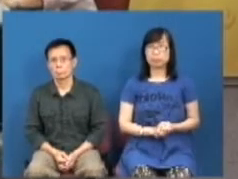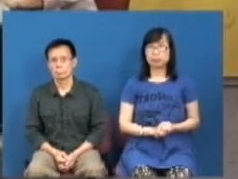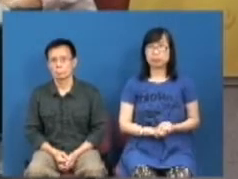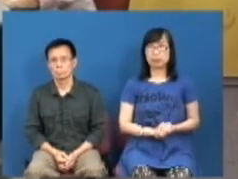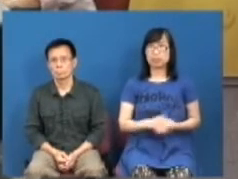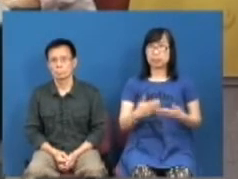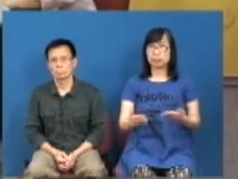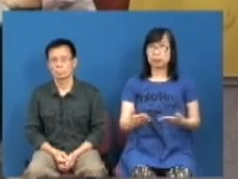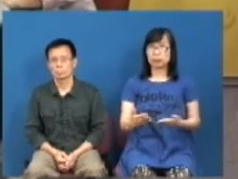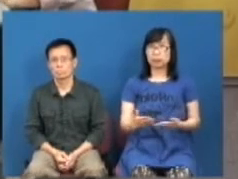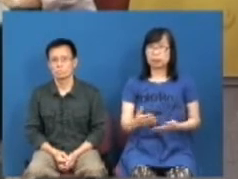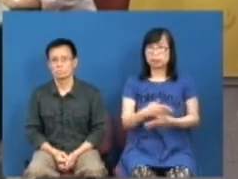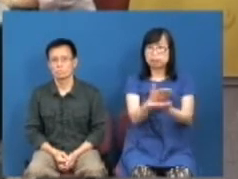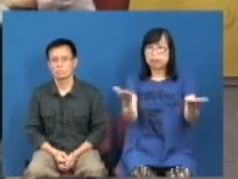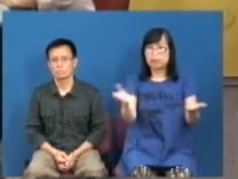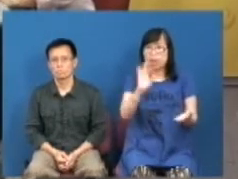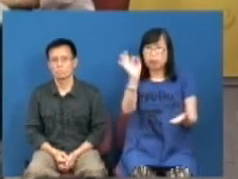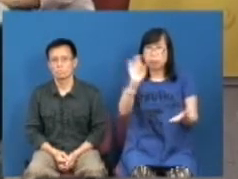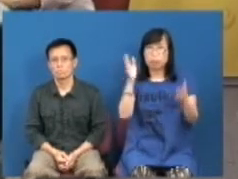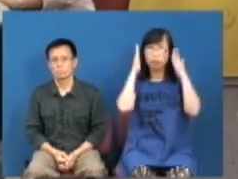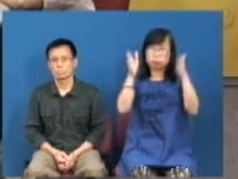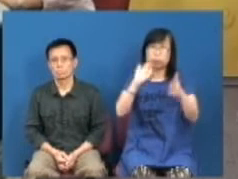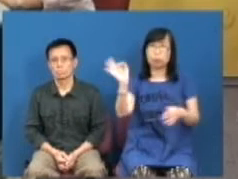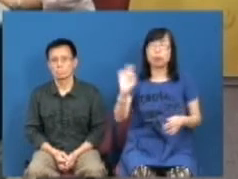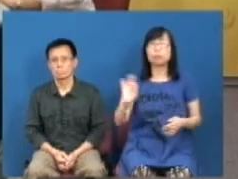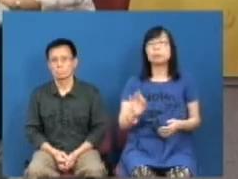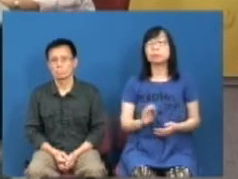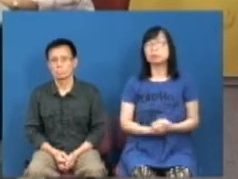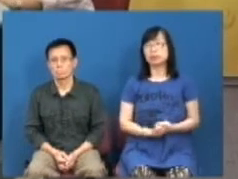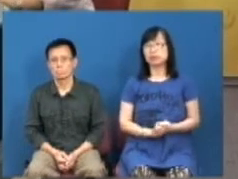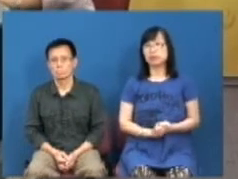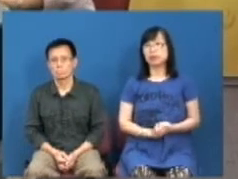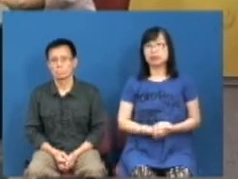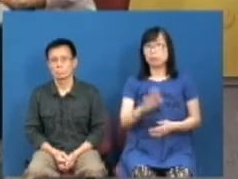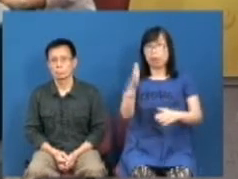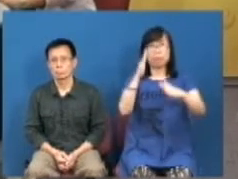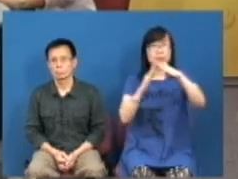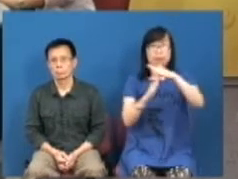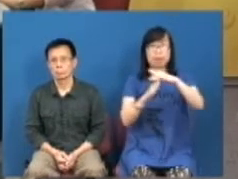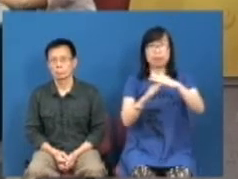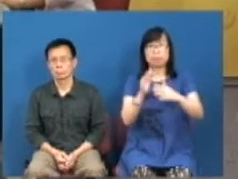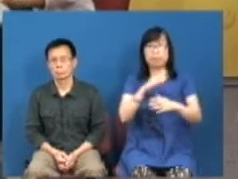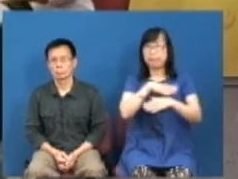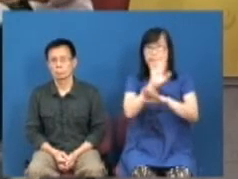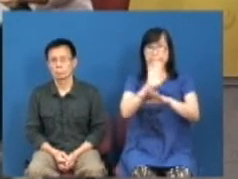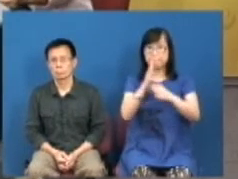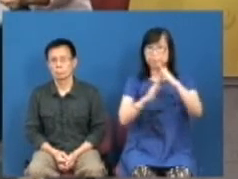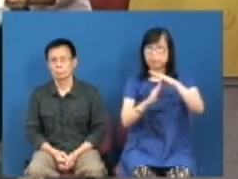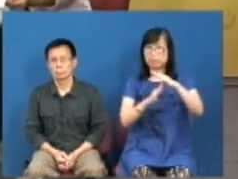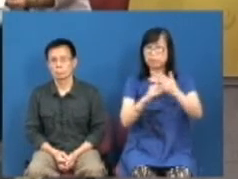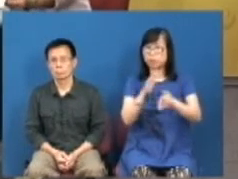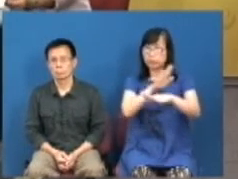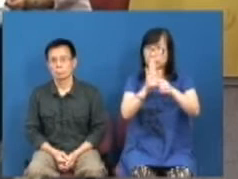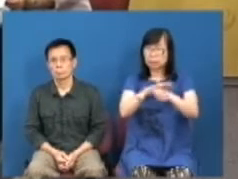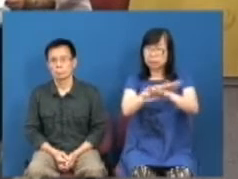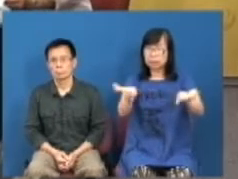係又係即係大家可能冇留意到，即係一話唔俾停填海咧，即係而家就出咗呢個問